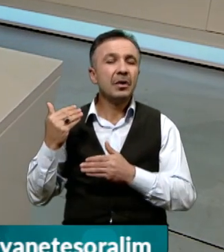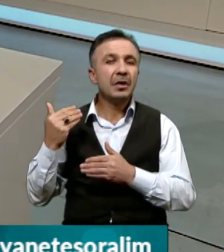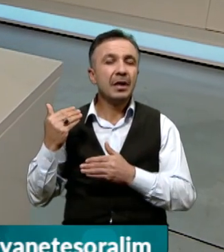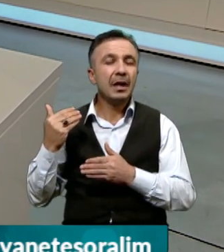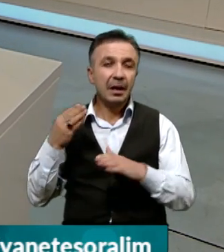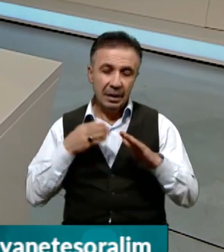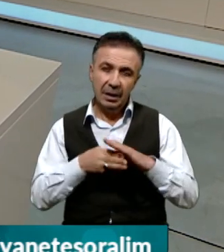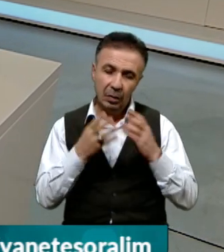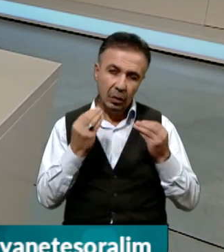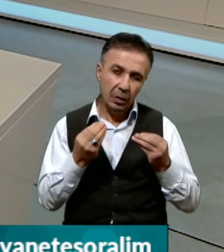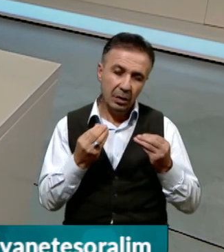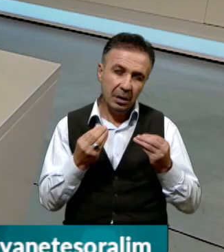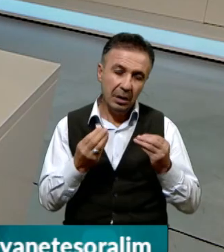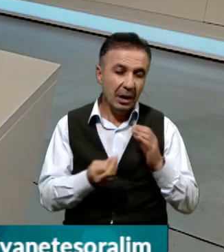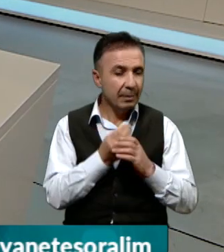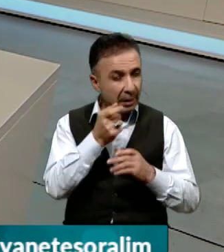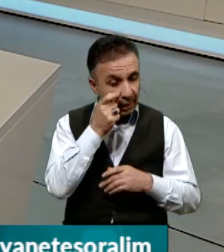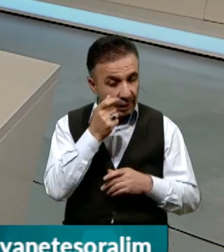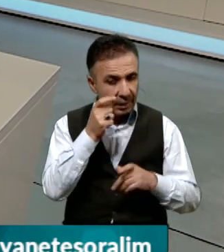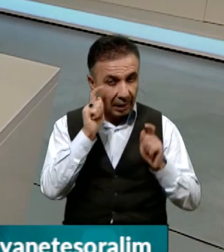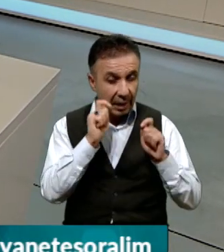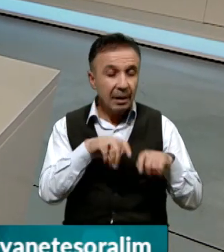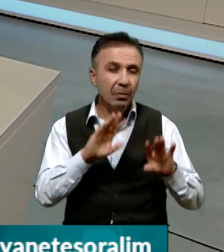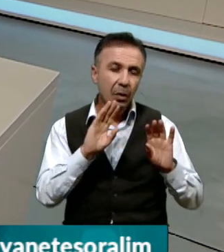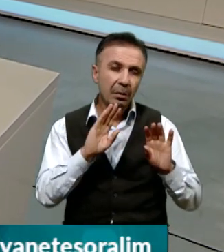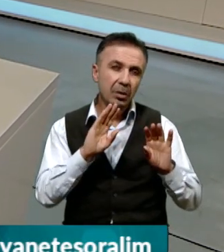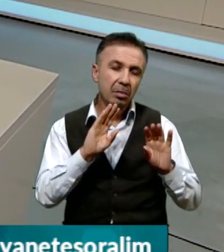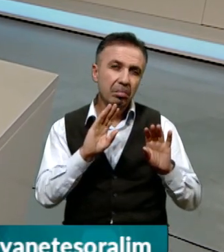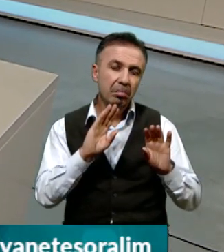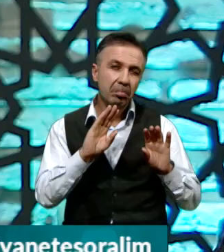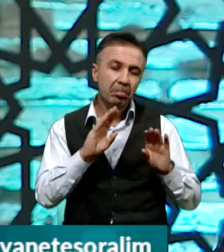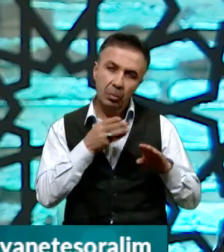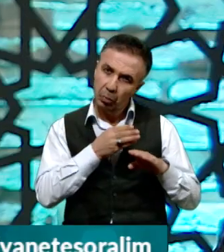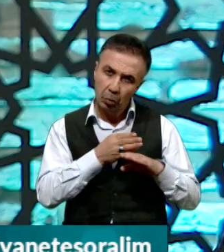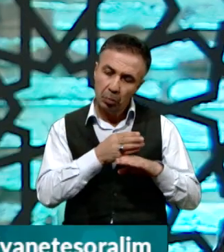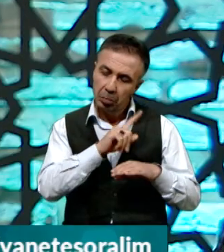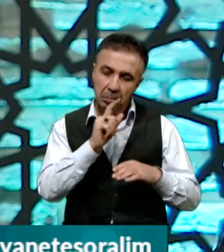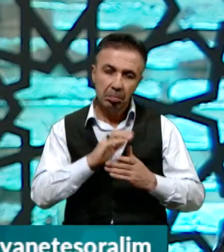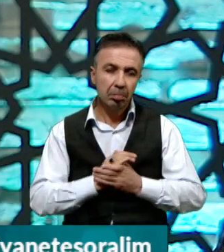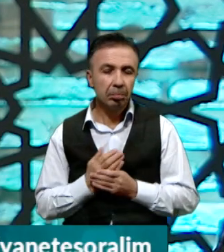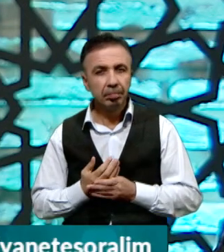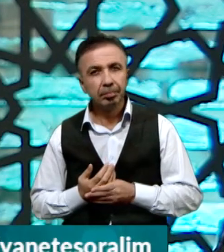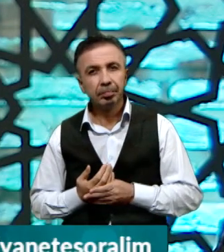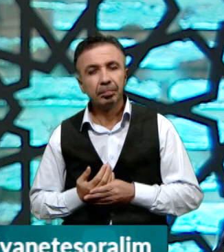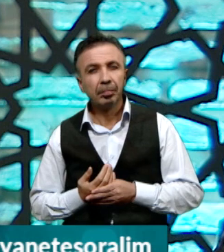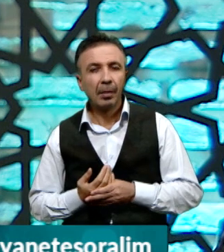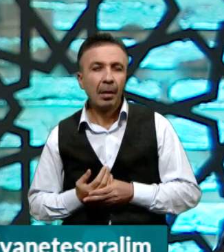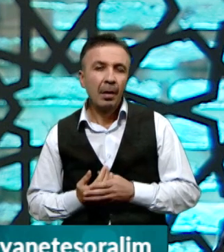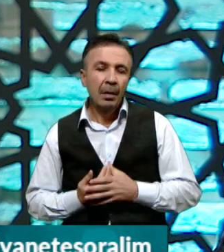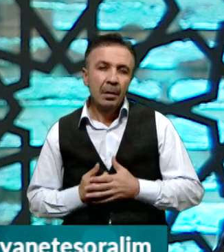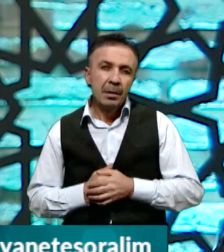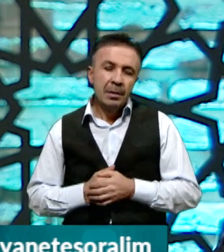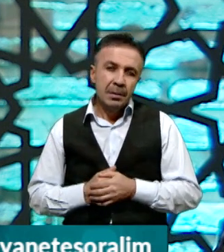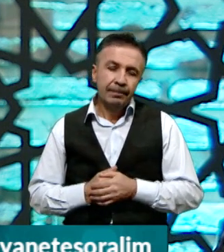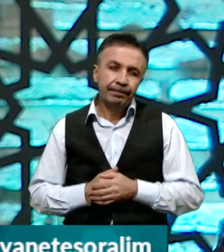bu durumu dikkate almıyor demiş benim çevremdeki insanlardan. Bir uyarı yapar mısınız yoksa doğru mu yapıyorlar demiş. Hakikaten önemli bir konu